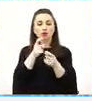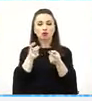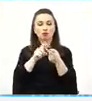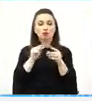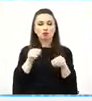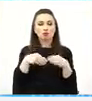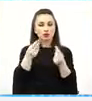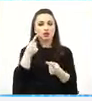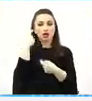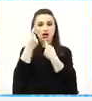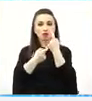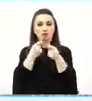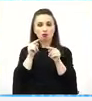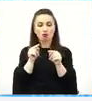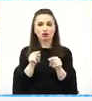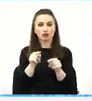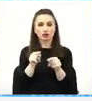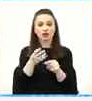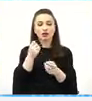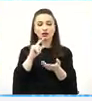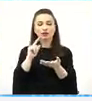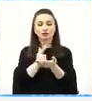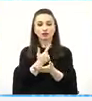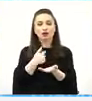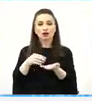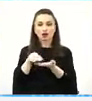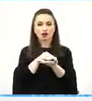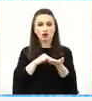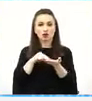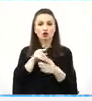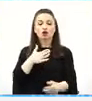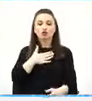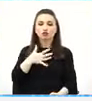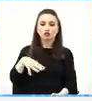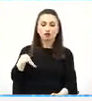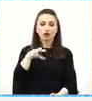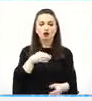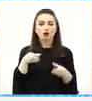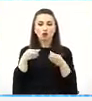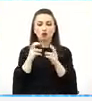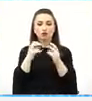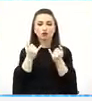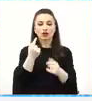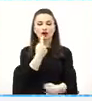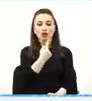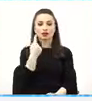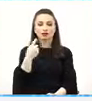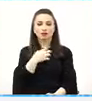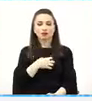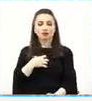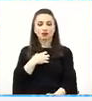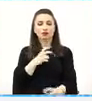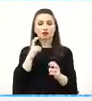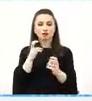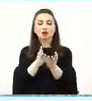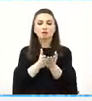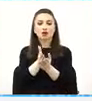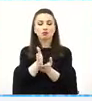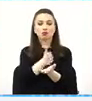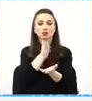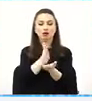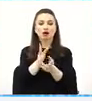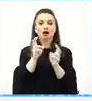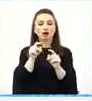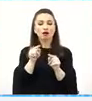დაკავშირებით მოგაწოდოთ ინფორმაცია. კიდევ ერთხელ გავიმეორებ, ჩვენი გუნდისთვის ერთ-ერთი მთავარი და უმნიშვნელოვანესი მიმართულება